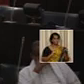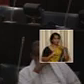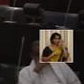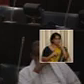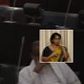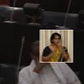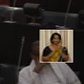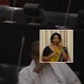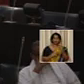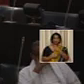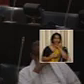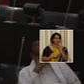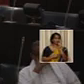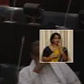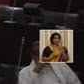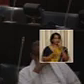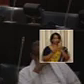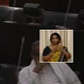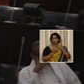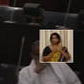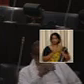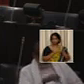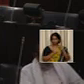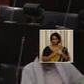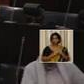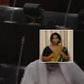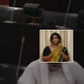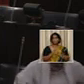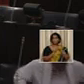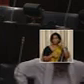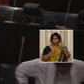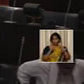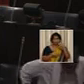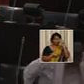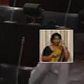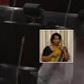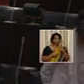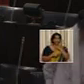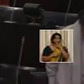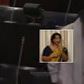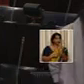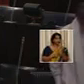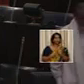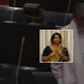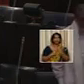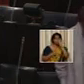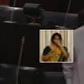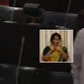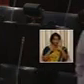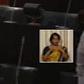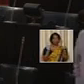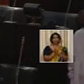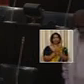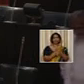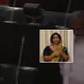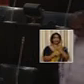මාසිකව ලබා දෙනු ලබන මෙම විශ්‍රාම වැටුපෙහි වාරික මුදල තීරණය කරන්නේ සමාජිකයාගේ වයස ඉල්ලුම් කරන විශ්‍රාම වැටුප වාරික ගණන 90 වෙනවා